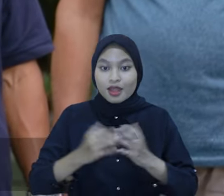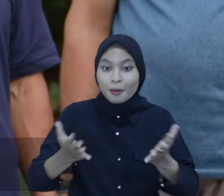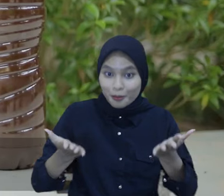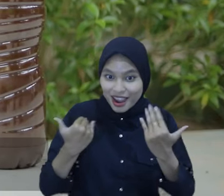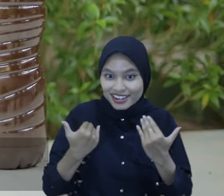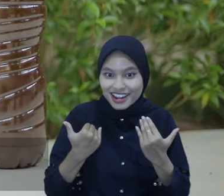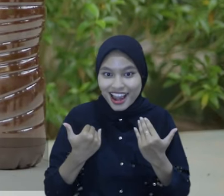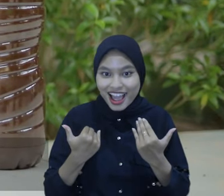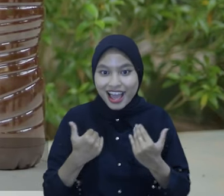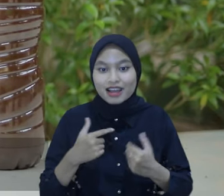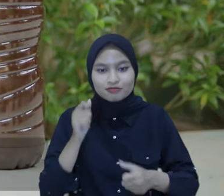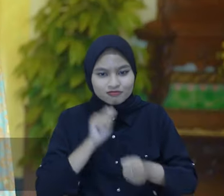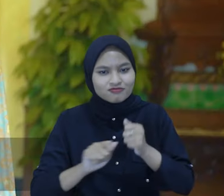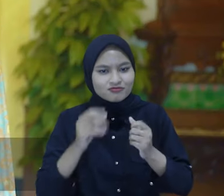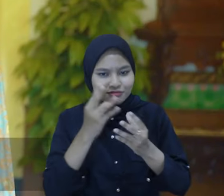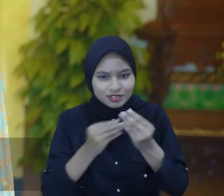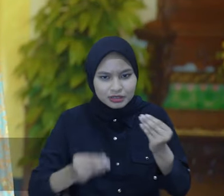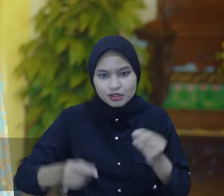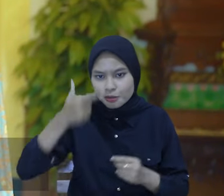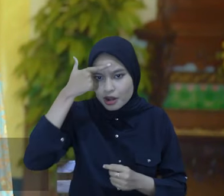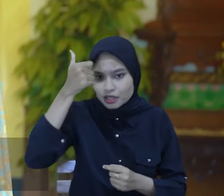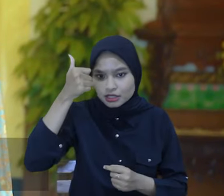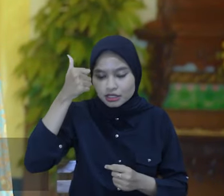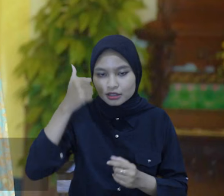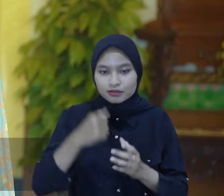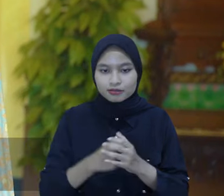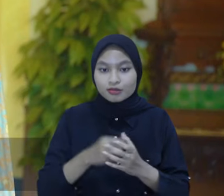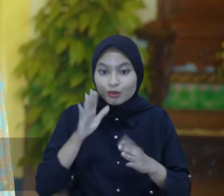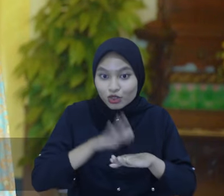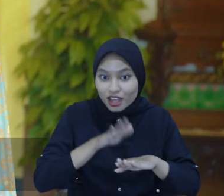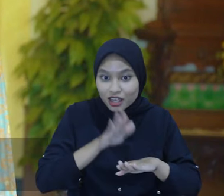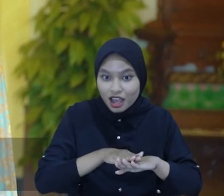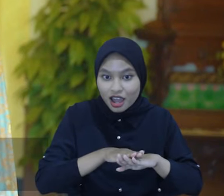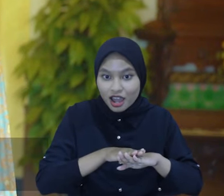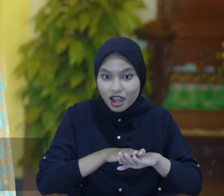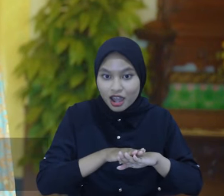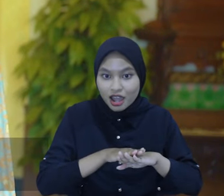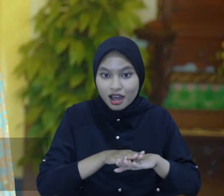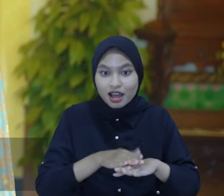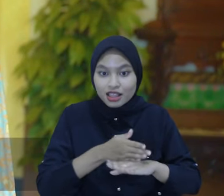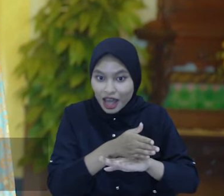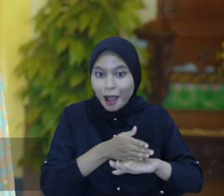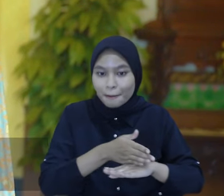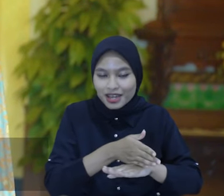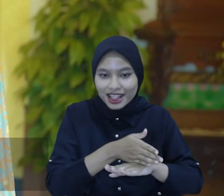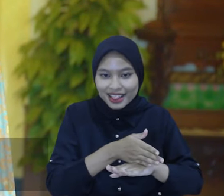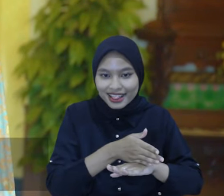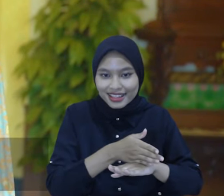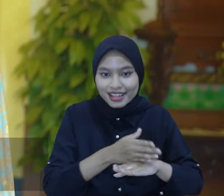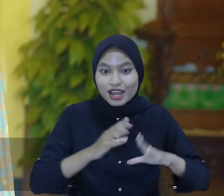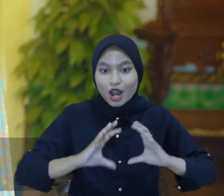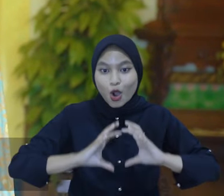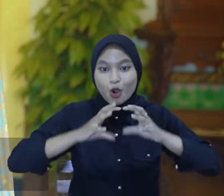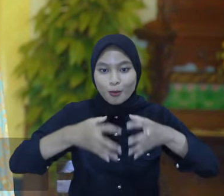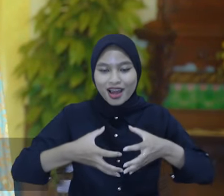Mari ciptakan generasi yang cerdas, berbudaya, dan terampil di era global.